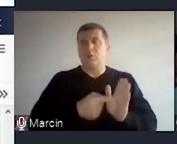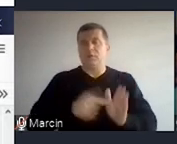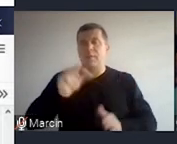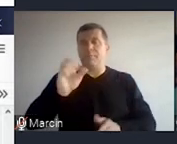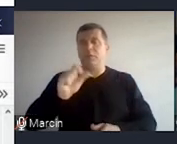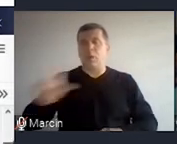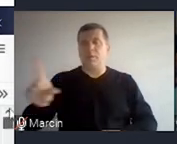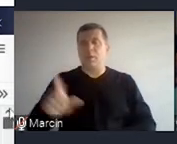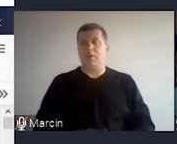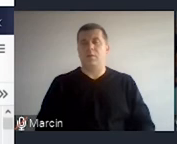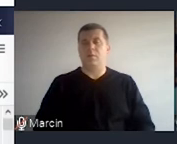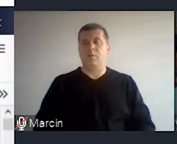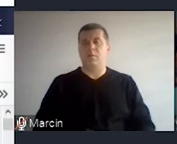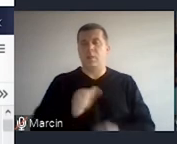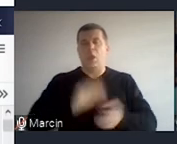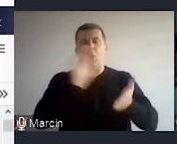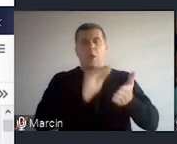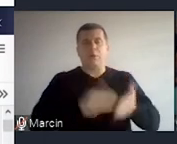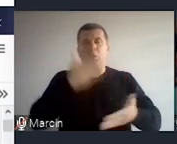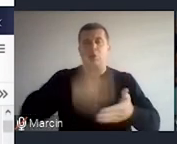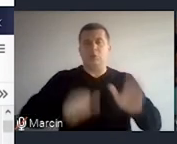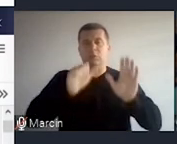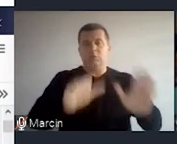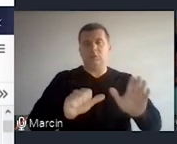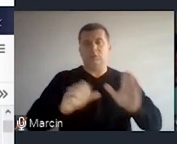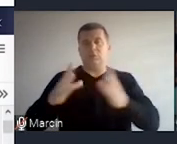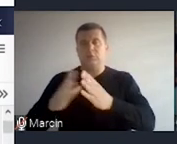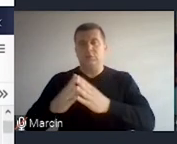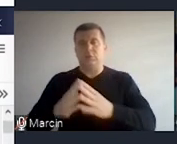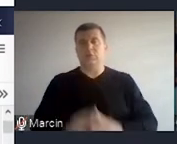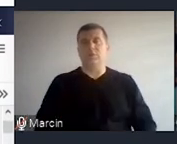personelu, która jest opisana w rozdziale 6.10.